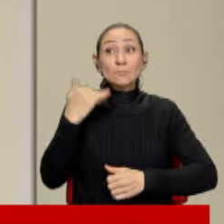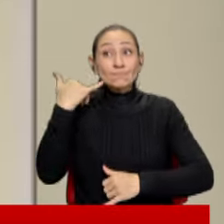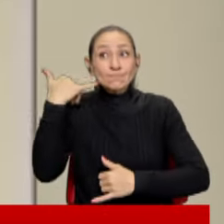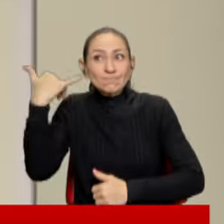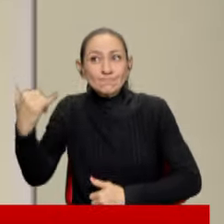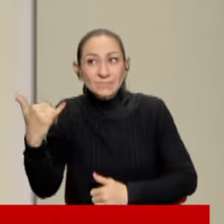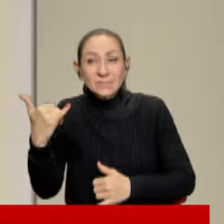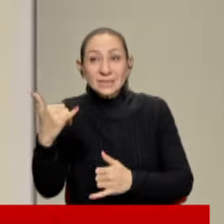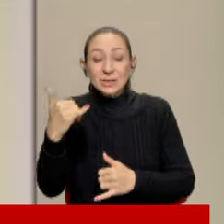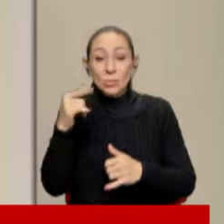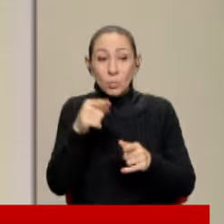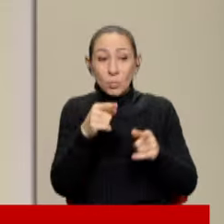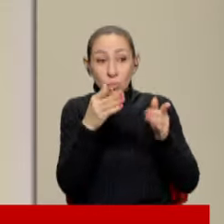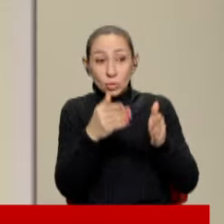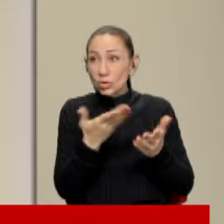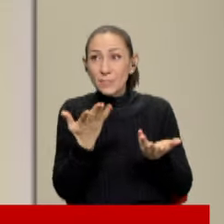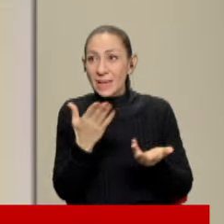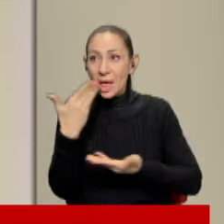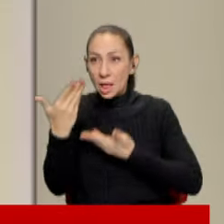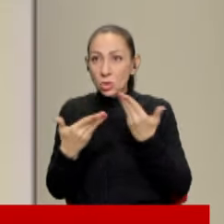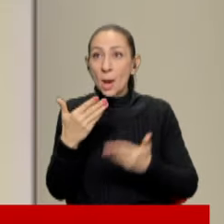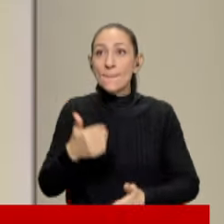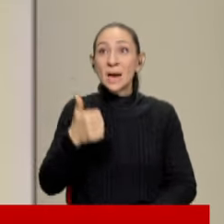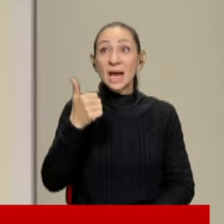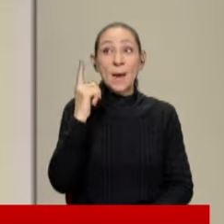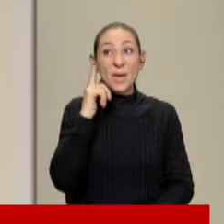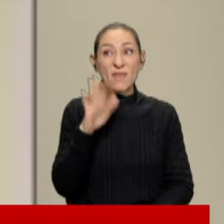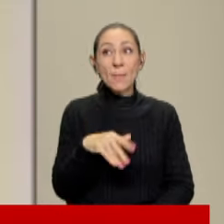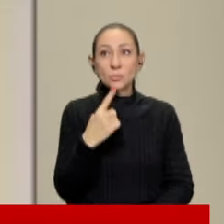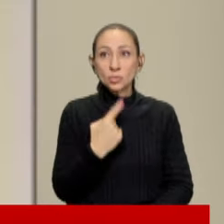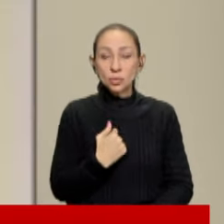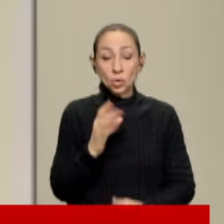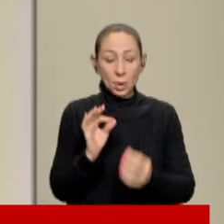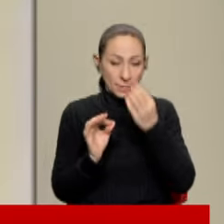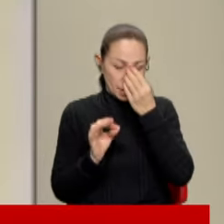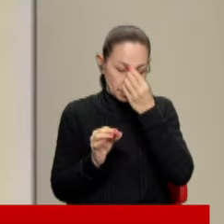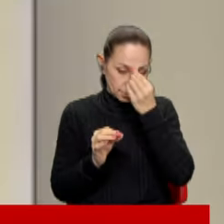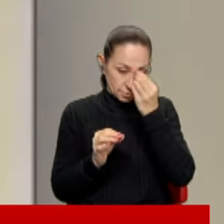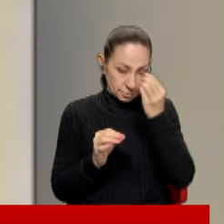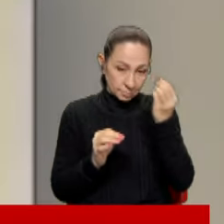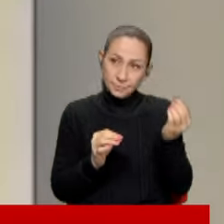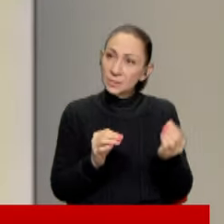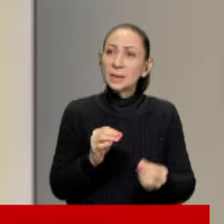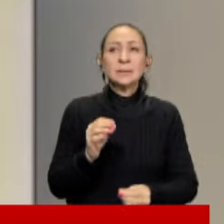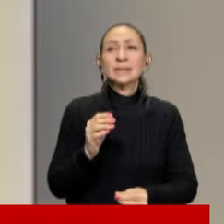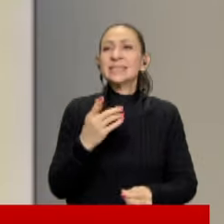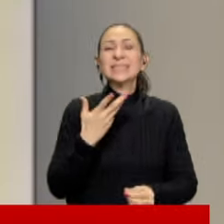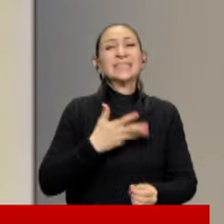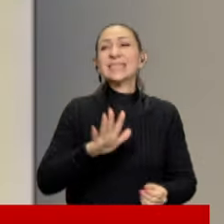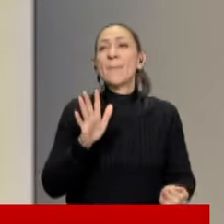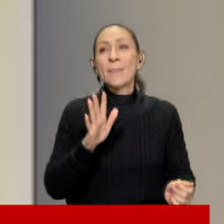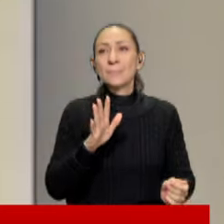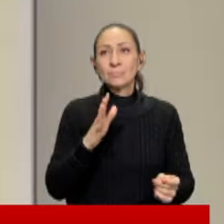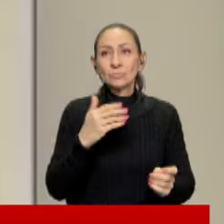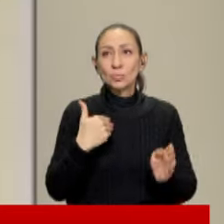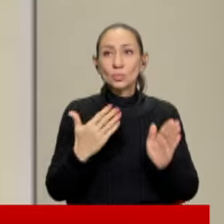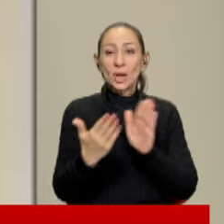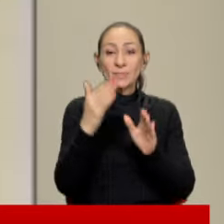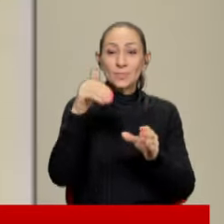telefon açıyoruz. Bu durumla anlatıyoruz. Bakan Bey'in haberi var mı diyorlar, çok önemli. Hiç erinmiyorum, hiç sevmem oradan